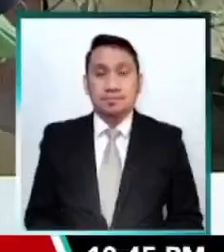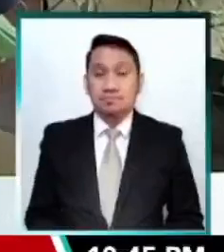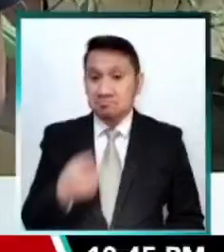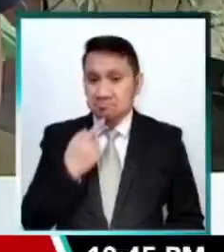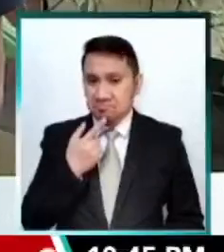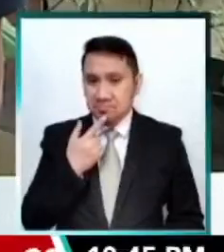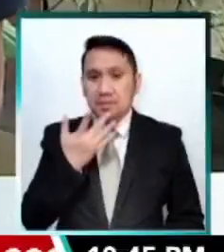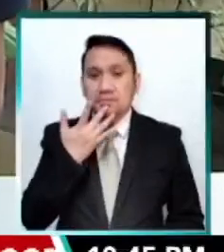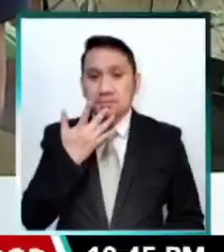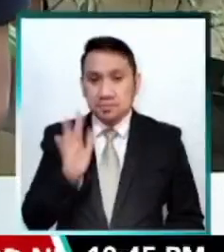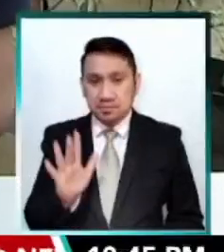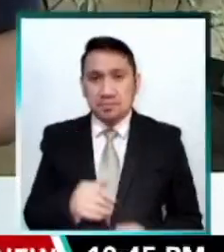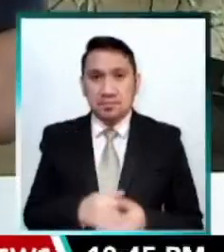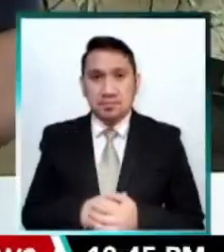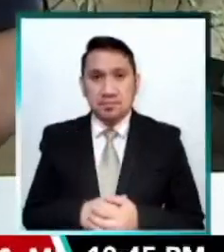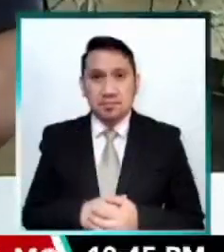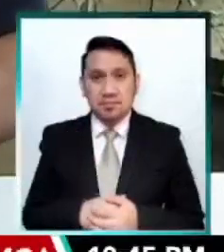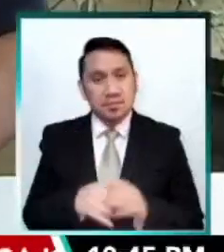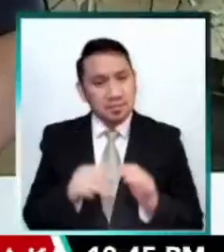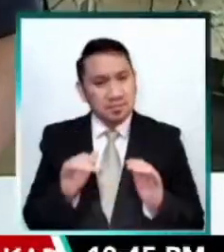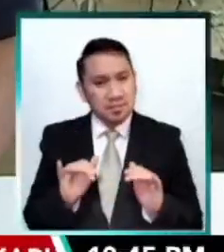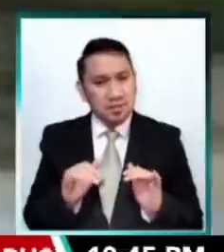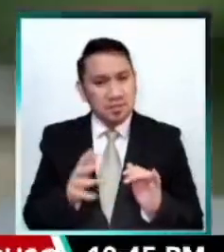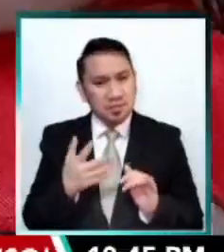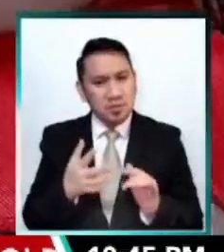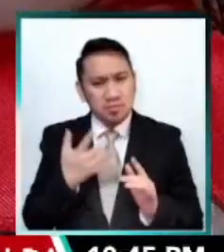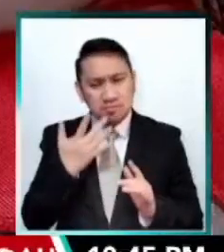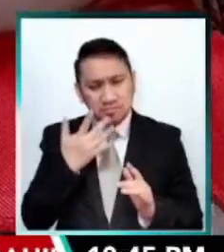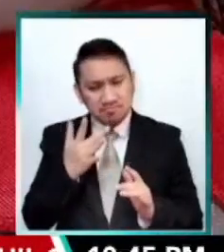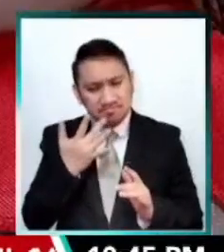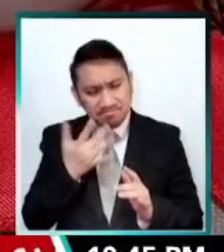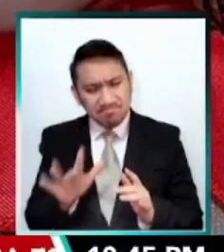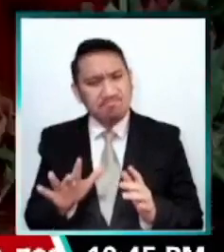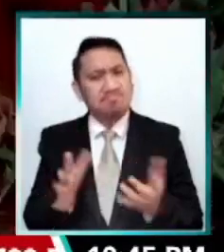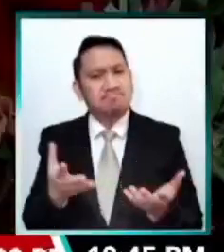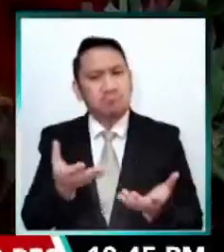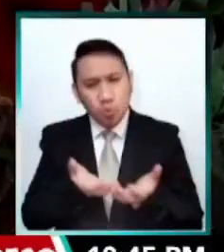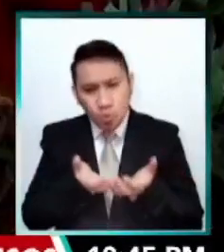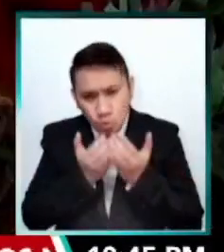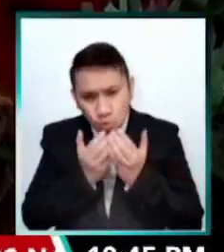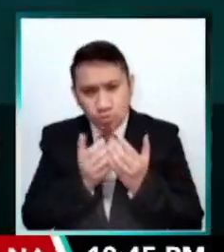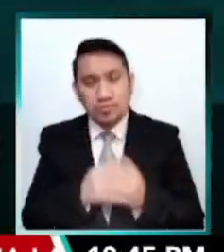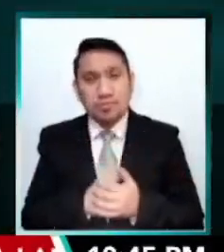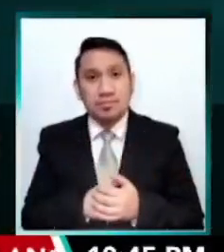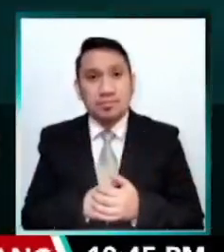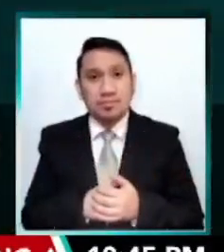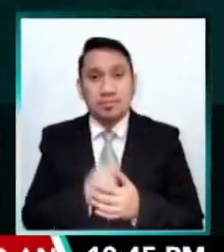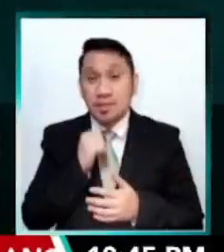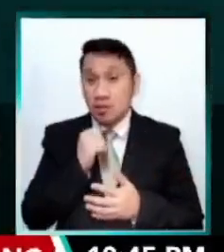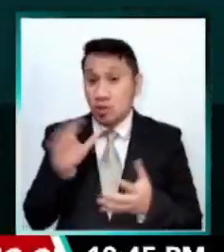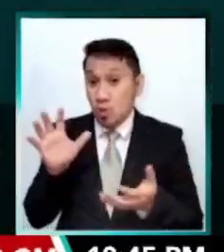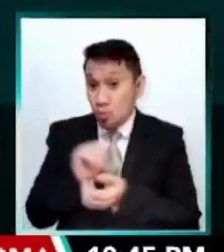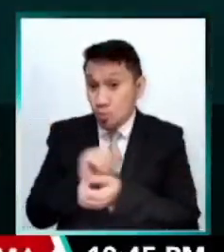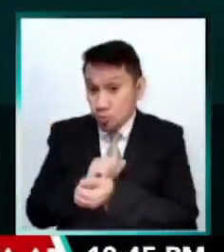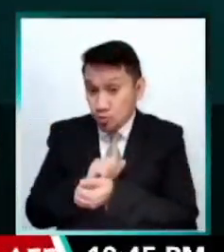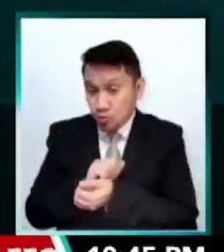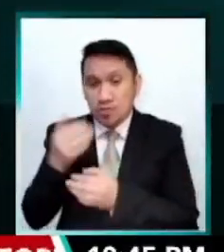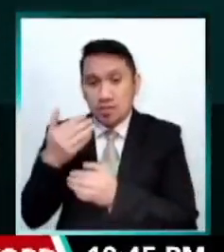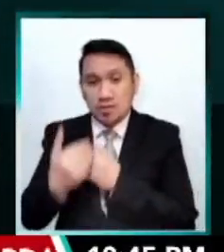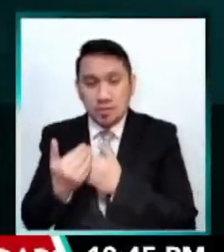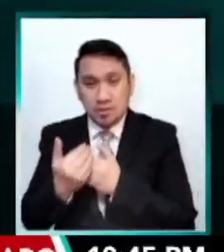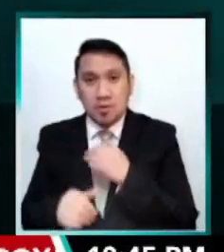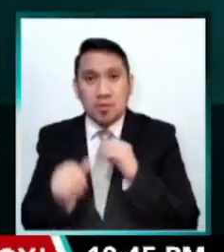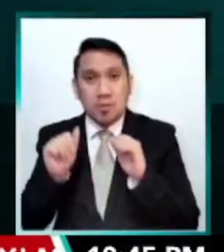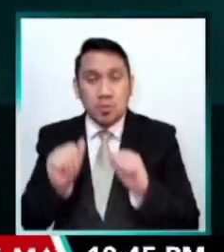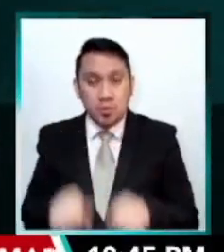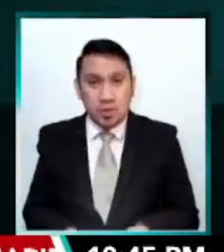Para siyang homemade, ma'am. Yan sarap. Sobrang lasa ng sabaw. May hindi rin naupos na tinapay? Pwede yung gawing cheese and butter egg